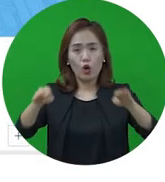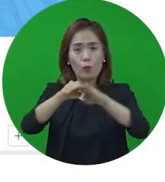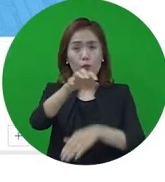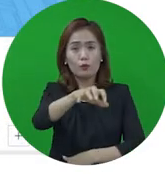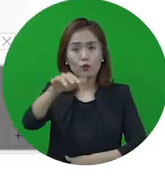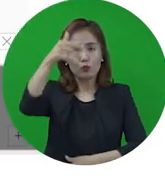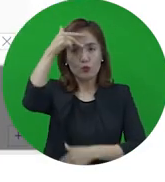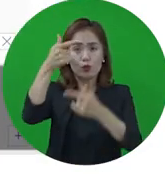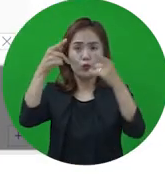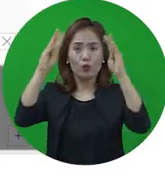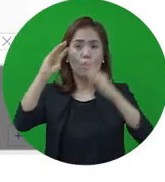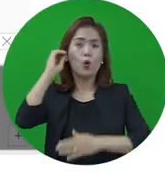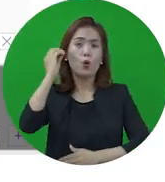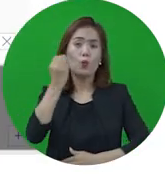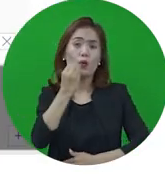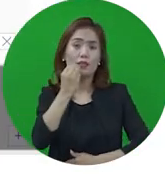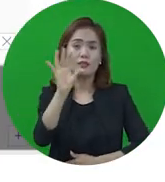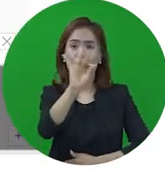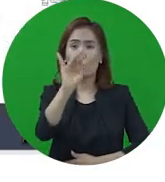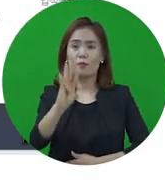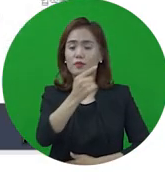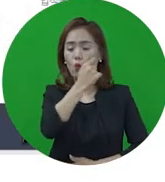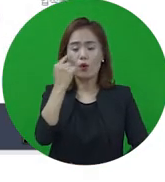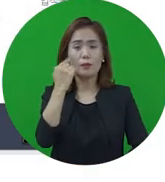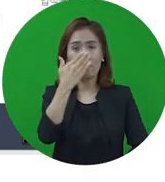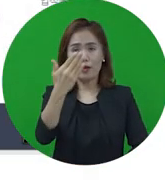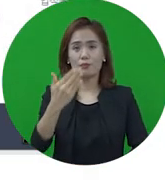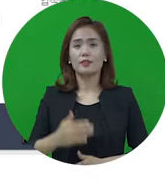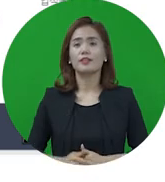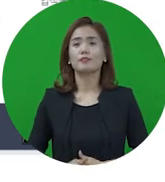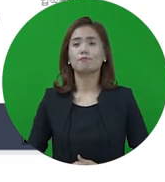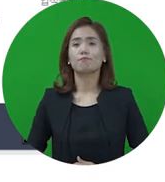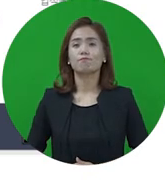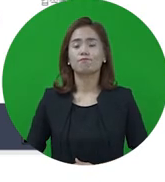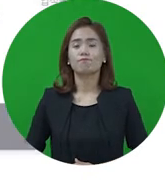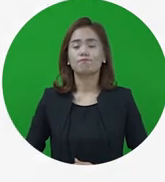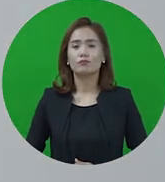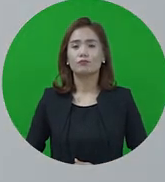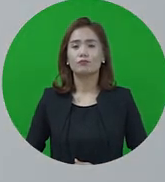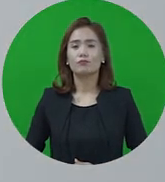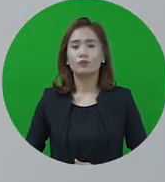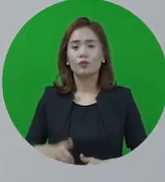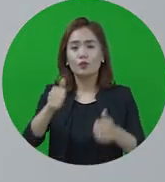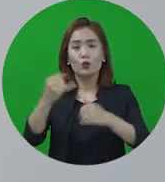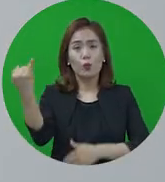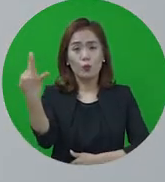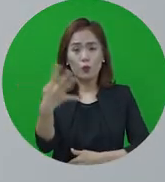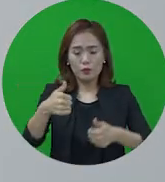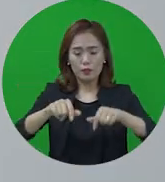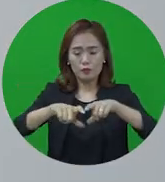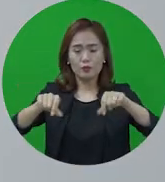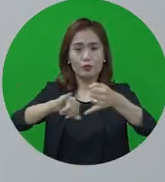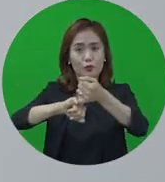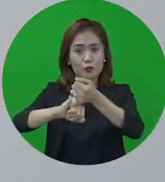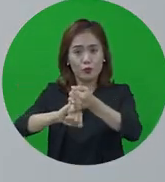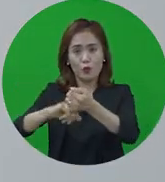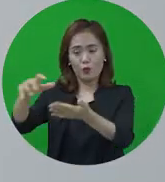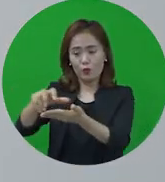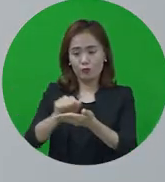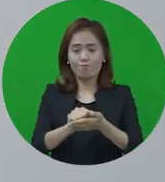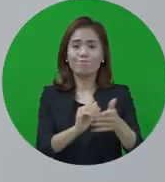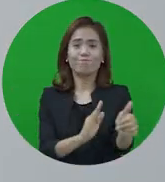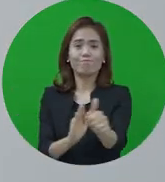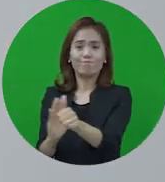건물의 위치는 조선대학교 홈페이지 캠퍼스 맵에서 확인 가능합니다. 수험표 또는